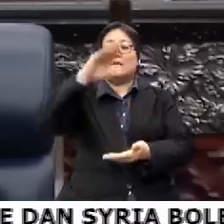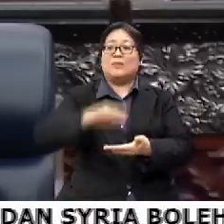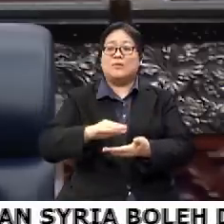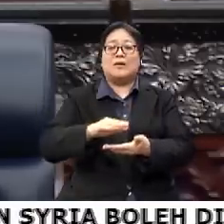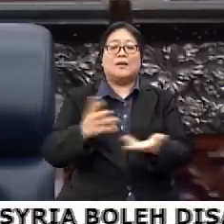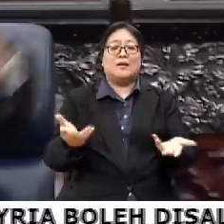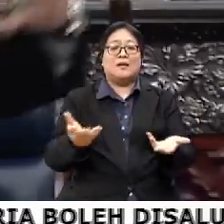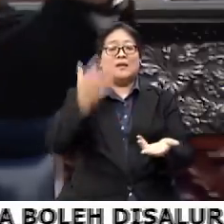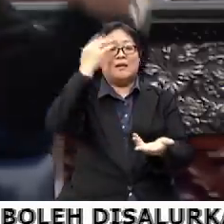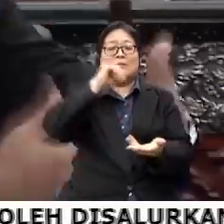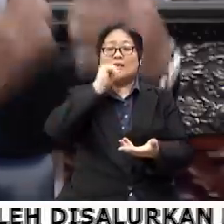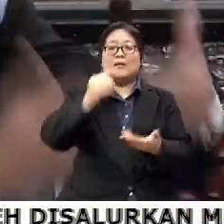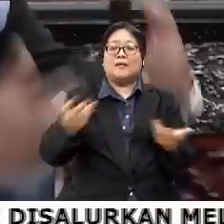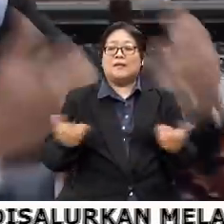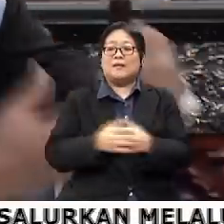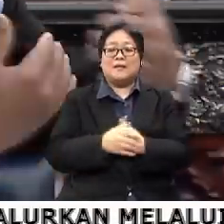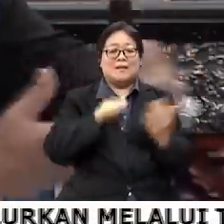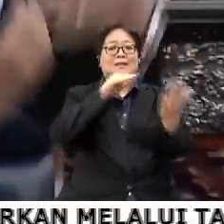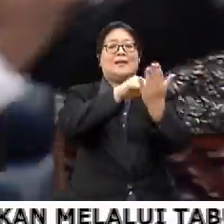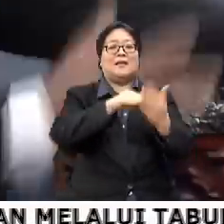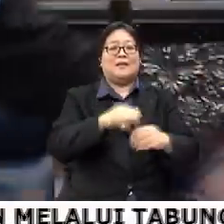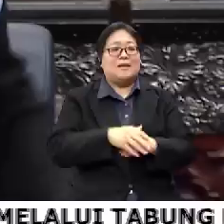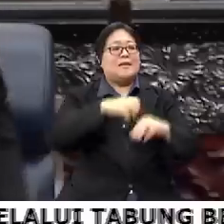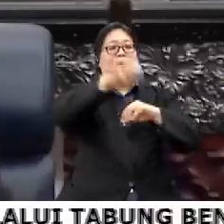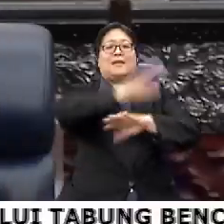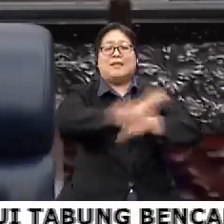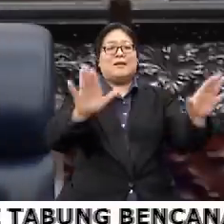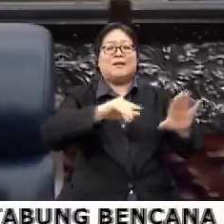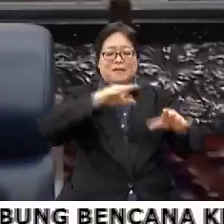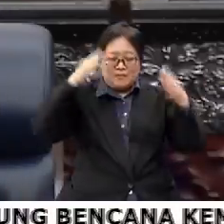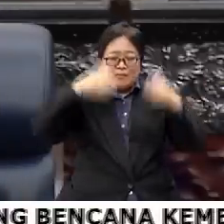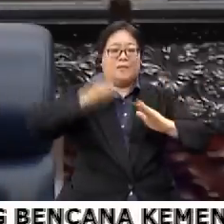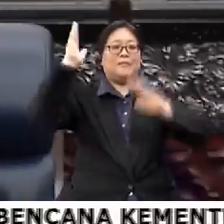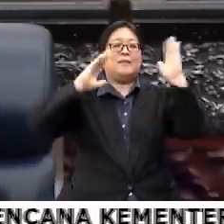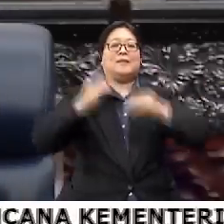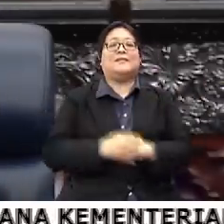negara, kenapa tak sekat bekalan ekspor sana itu?